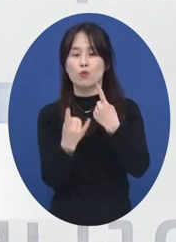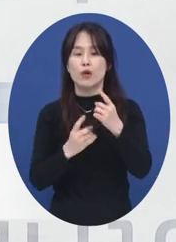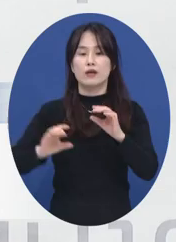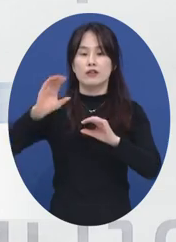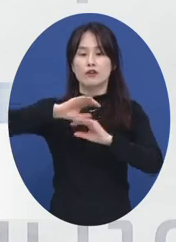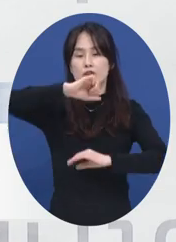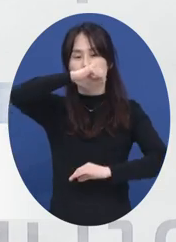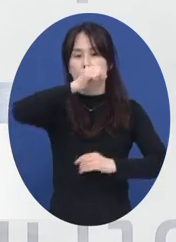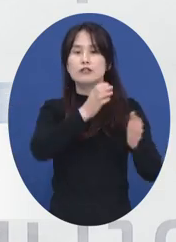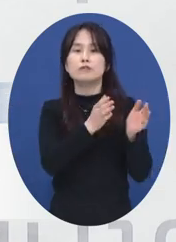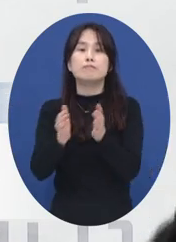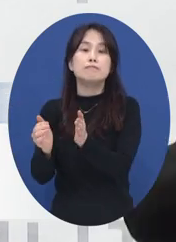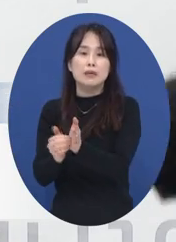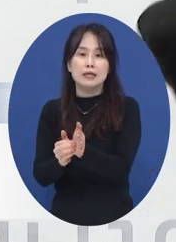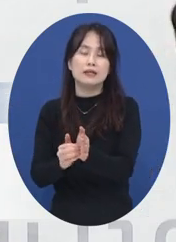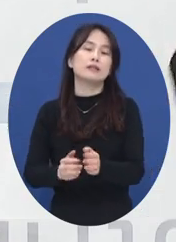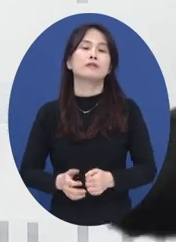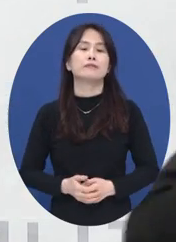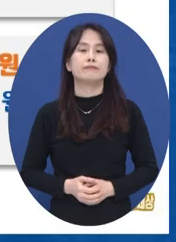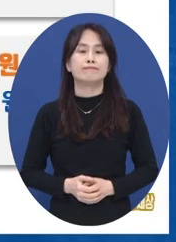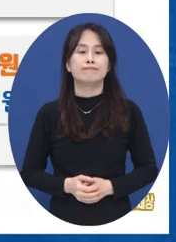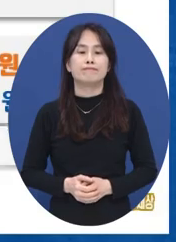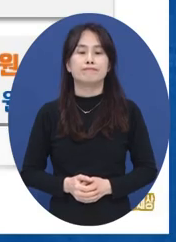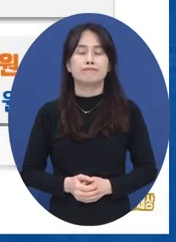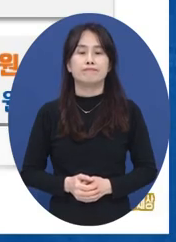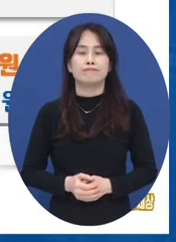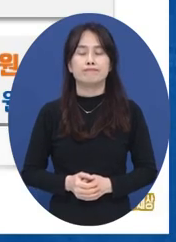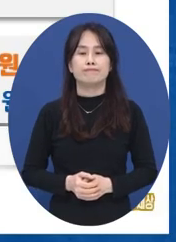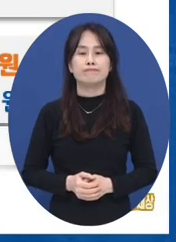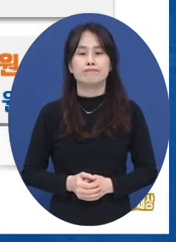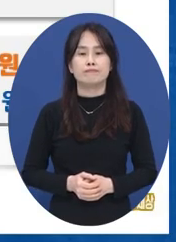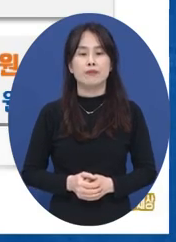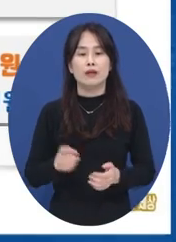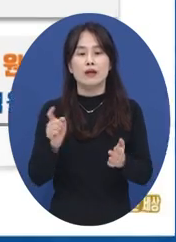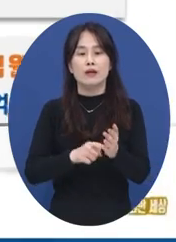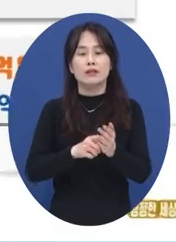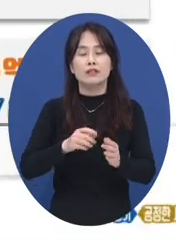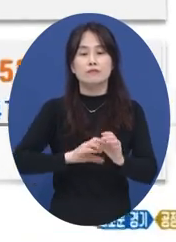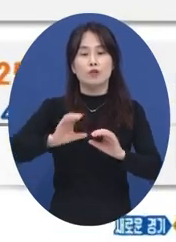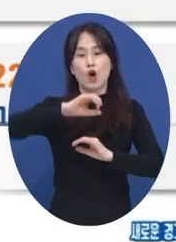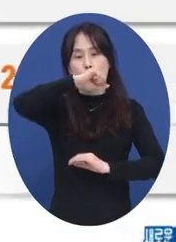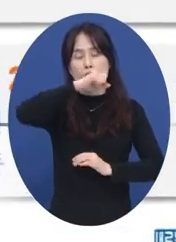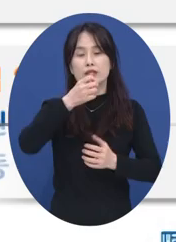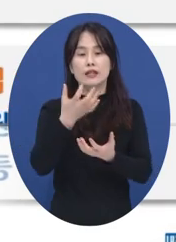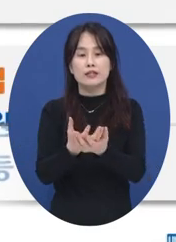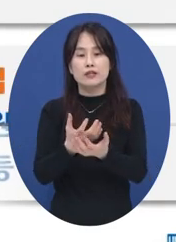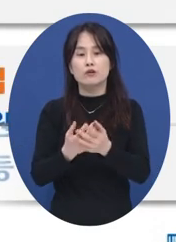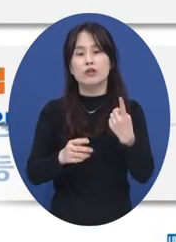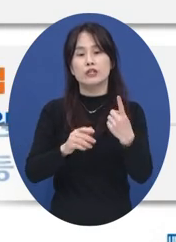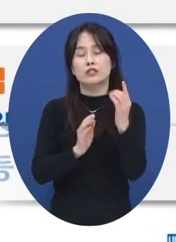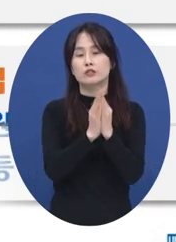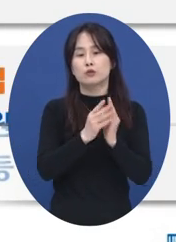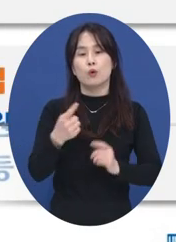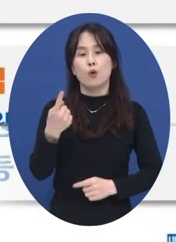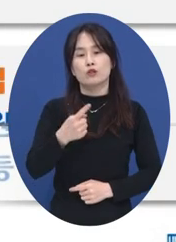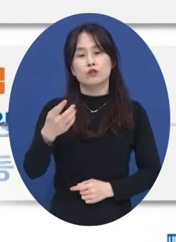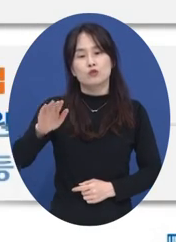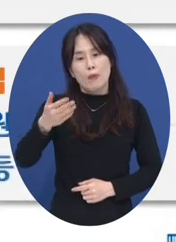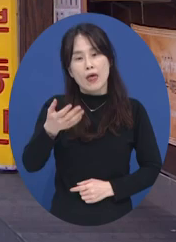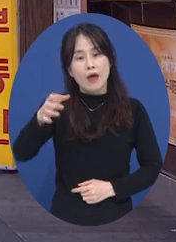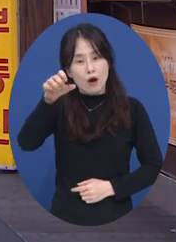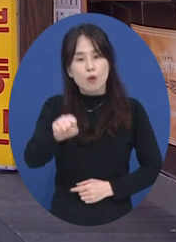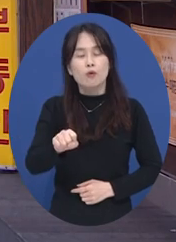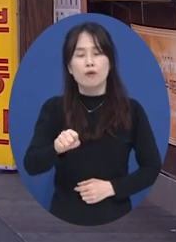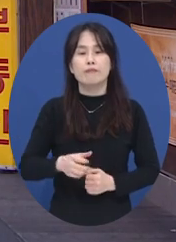제일의 투병 이어서는 향상되었습니다 경기도가 편성한 긴급 추가경정 예산안은 약 1조 1900 억원